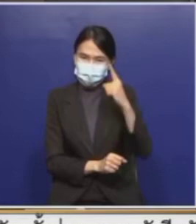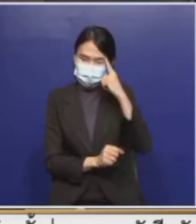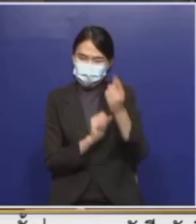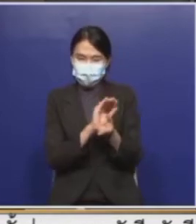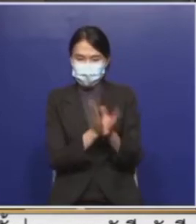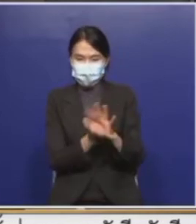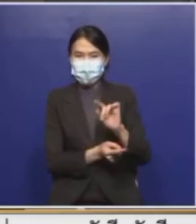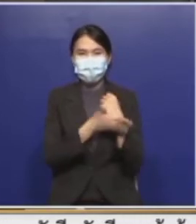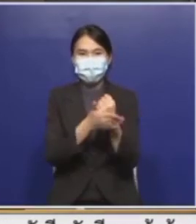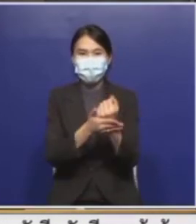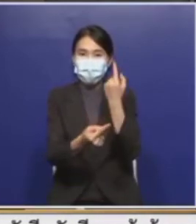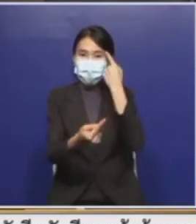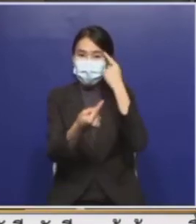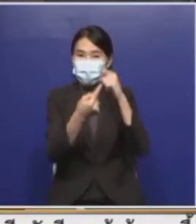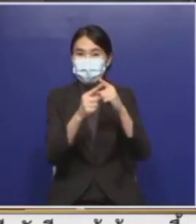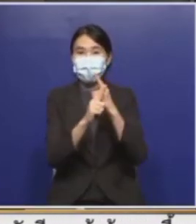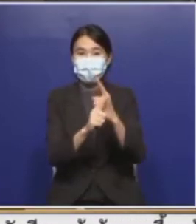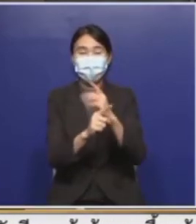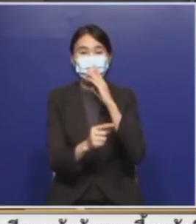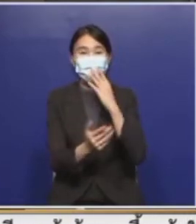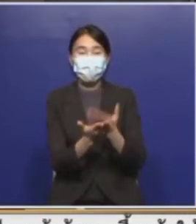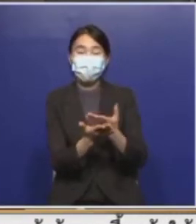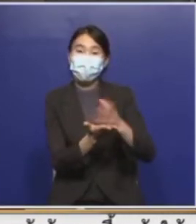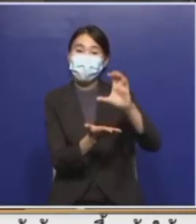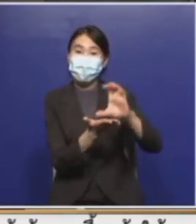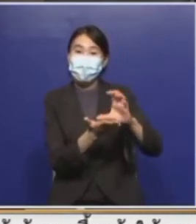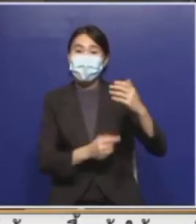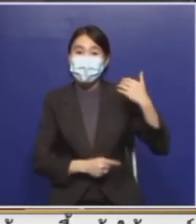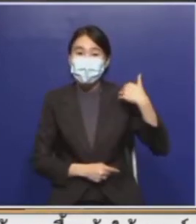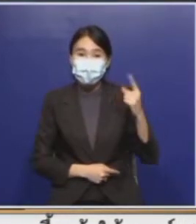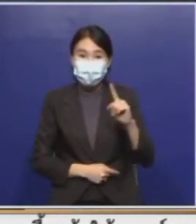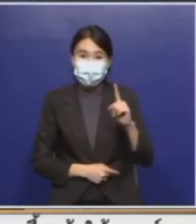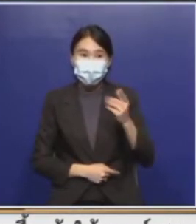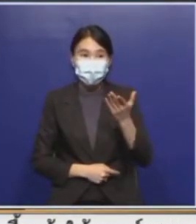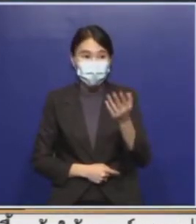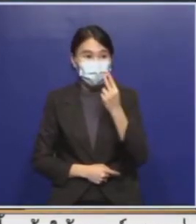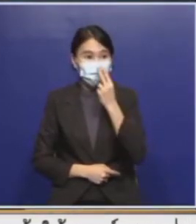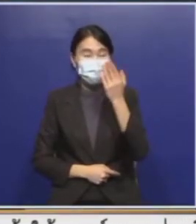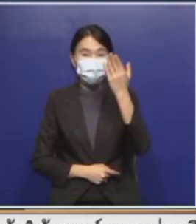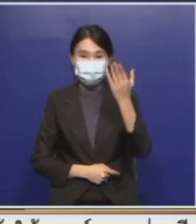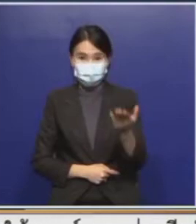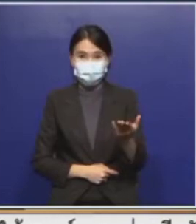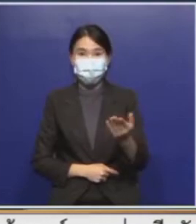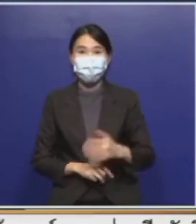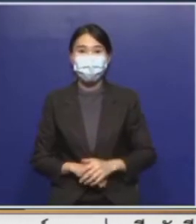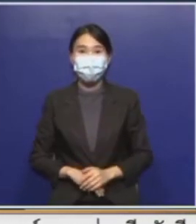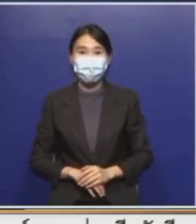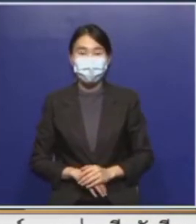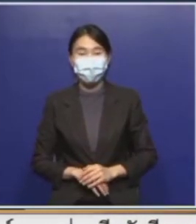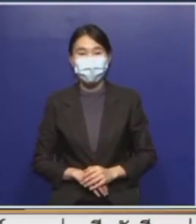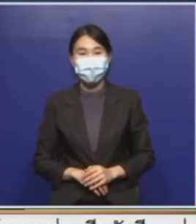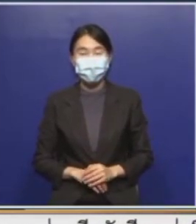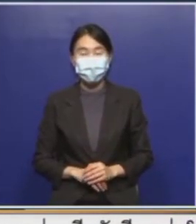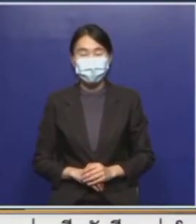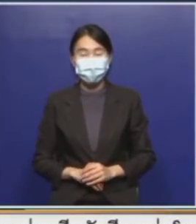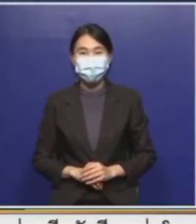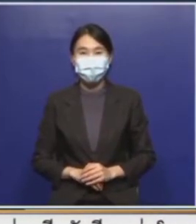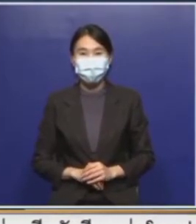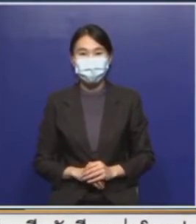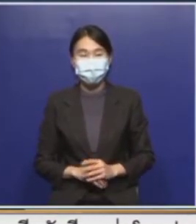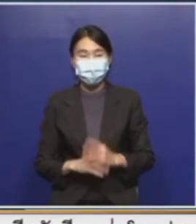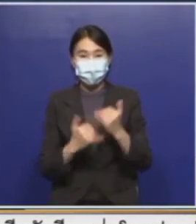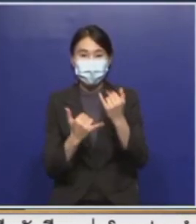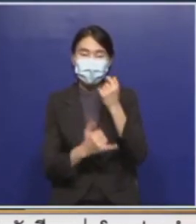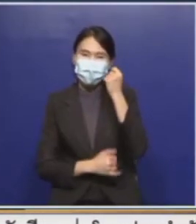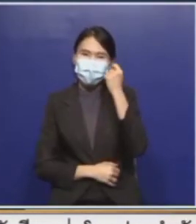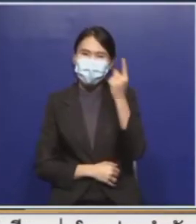ค in this shiftท่ปัฐานครัผมข้อใจวา